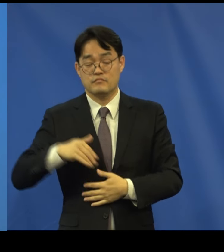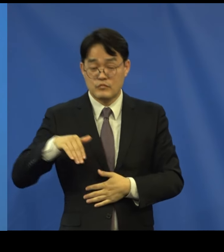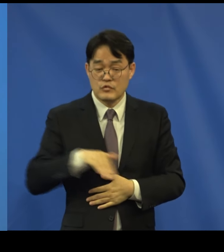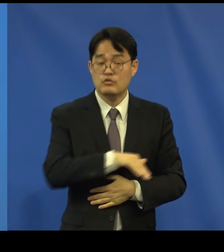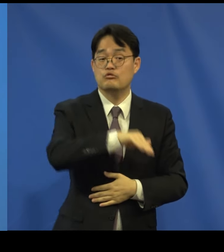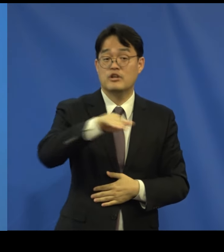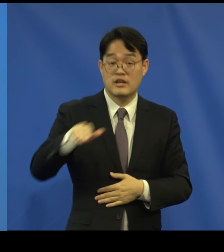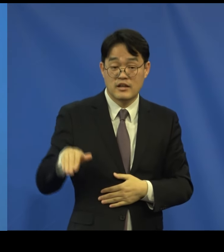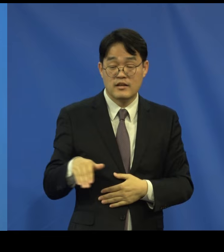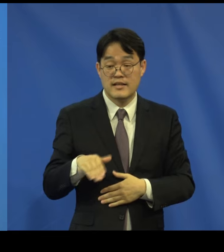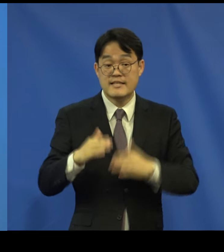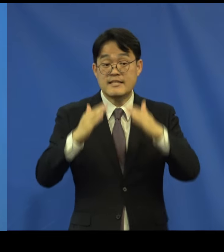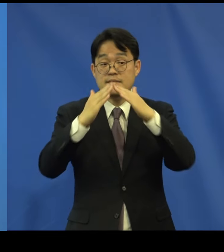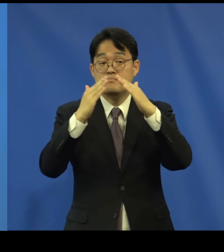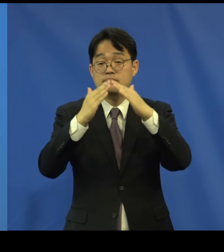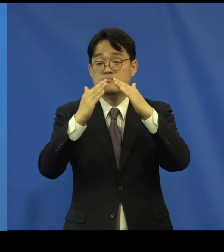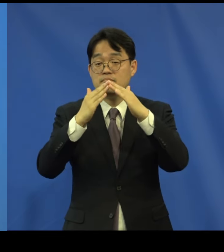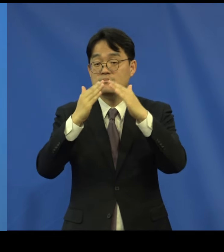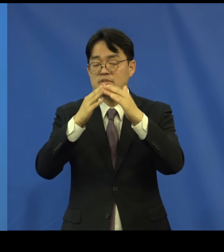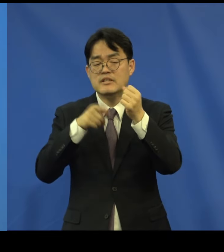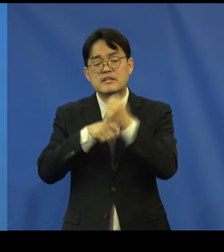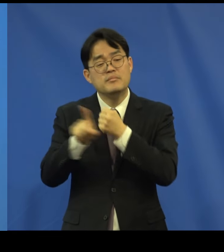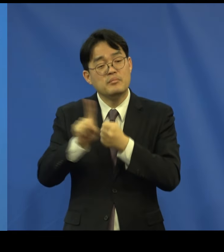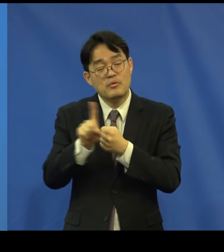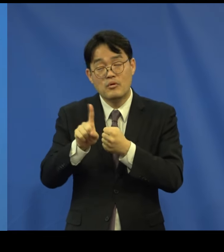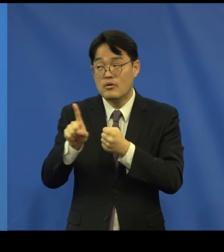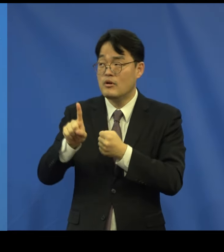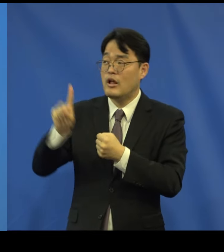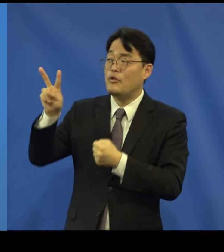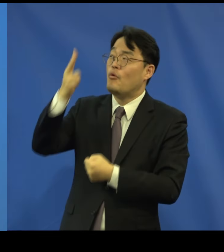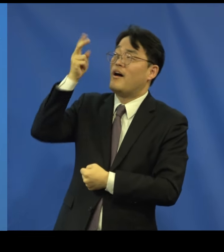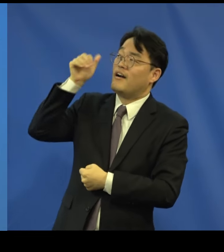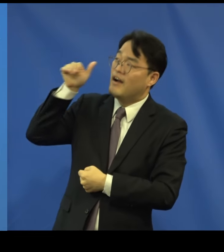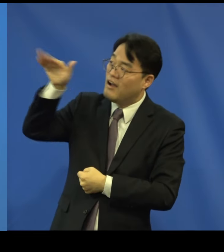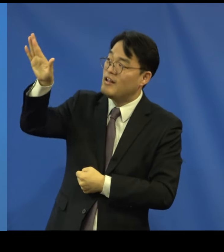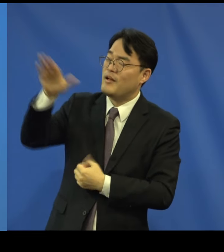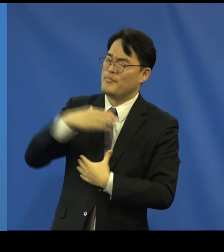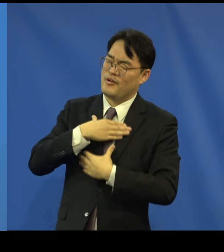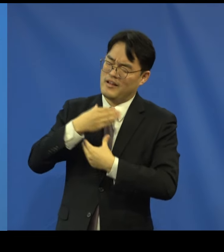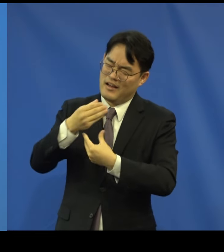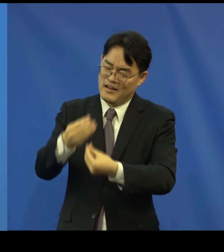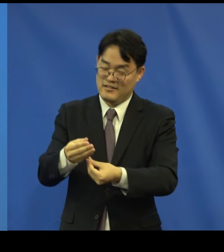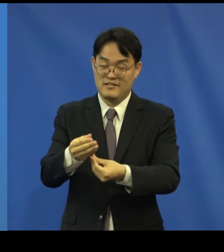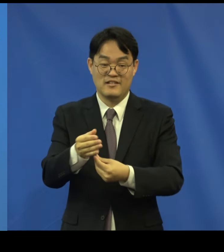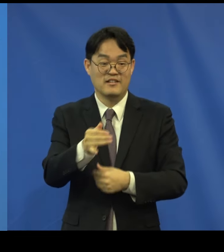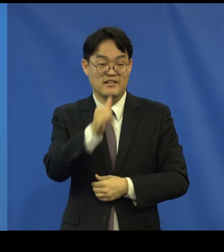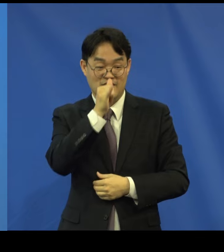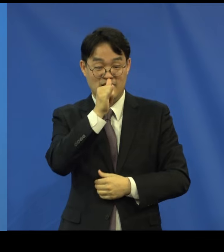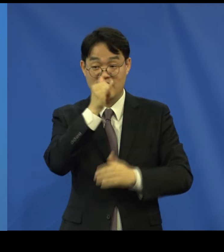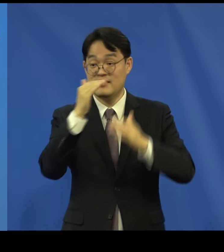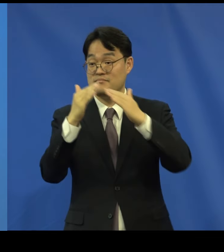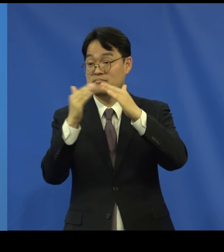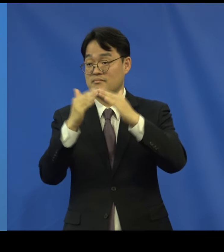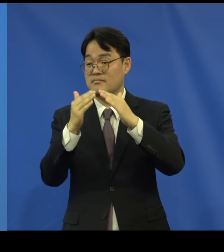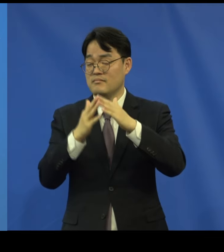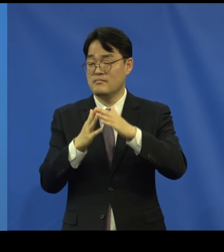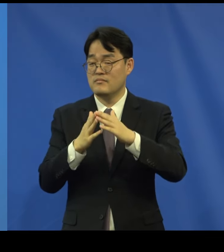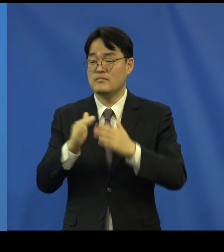있다면 그 집으로 가는 길은 어디에 있느냐는 거죠. 헨리 나우영 같은 사람들은 그런 얘기했어요.